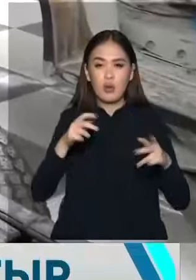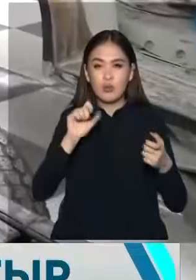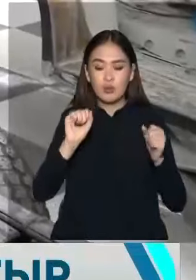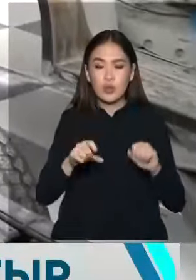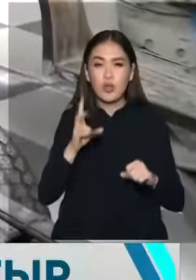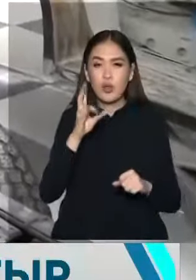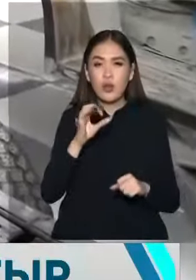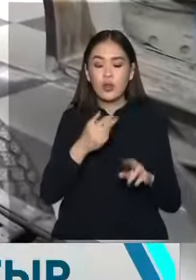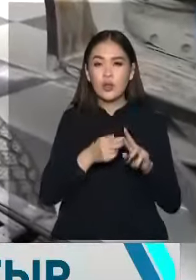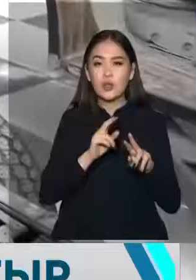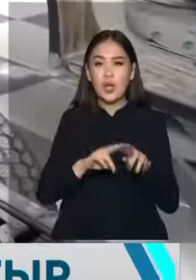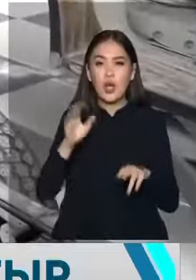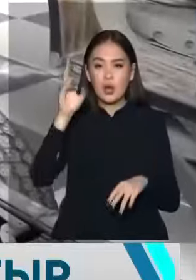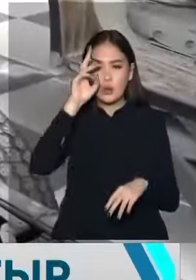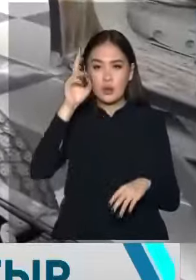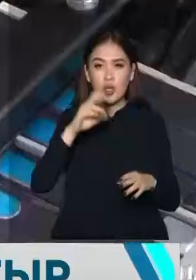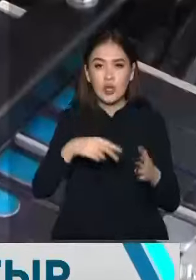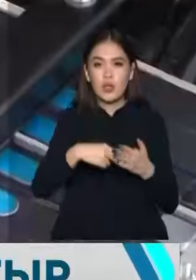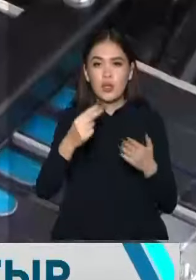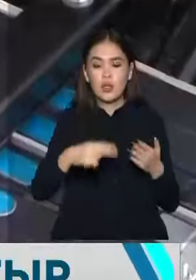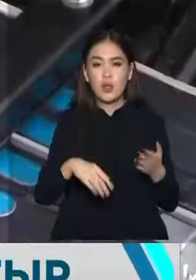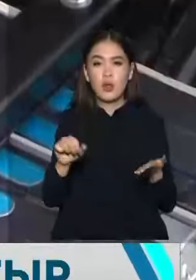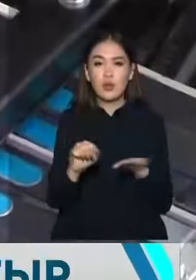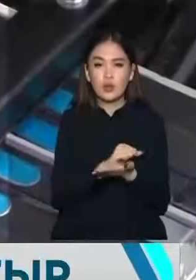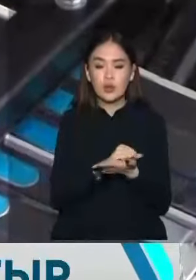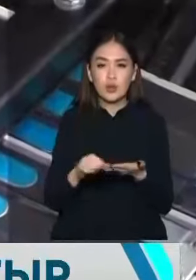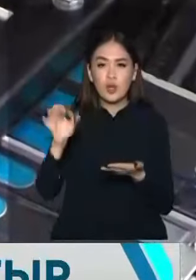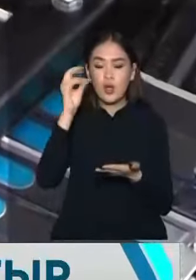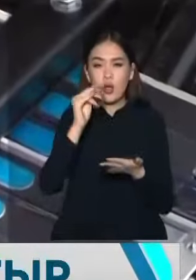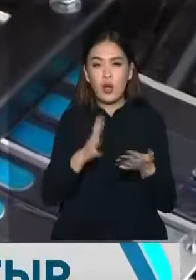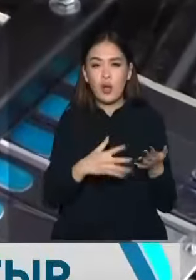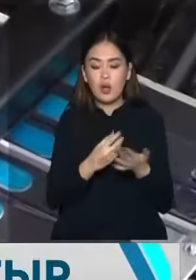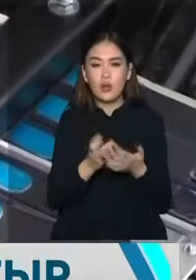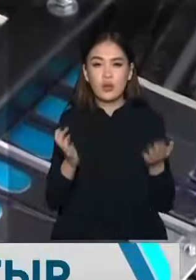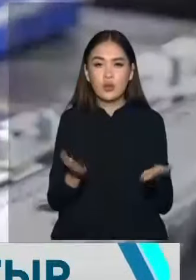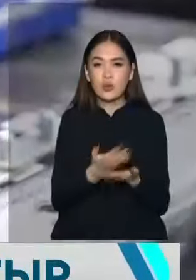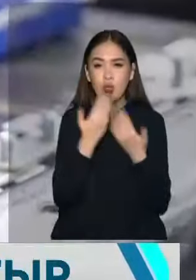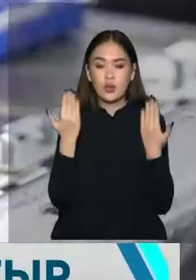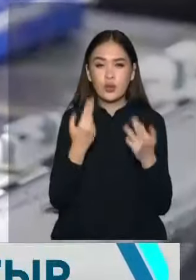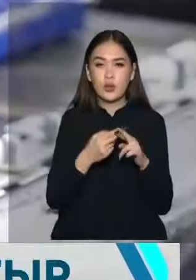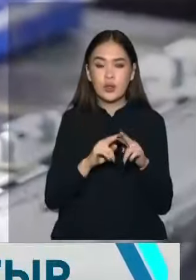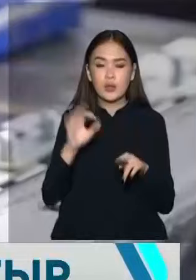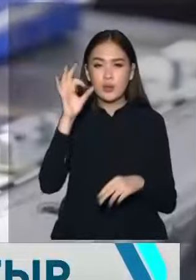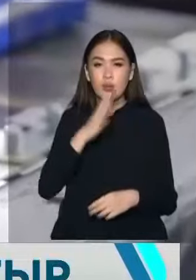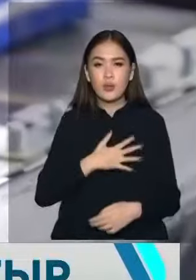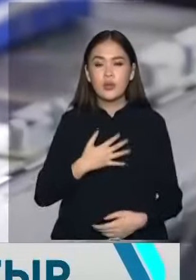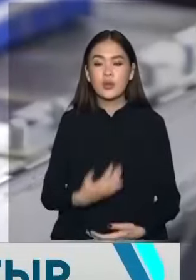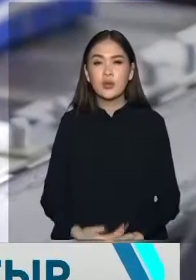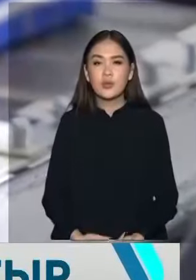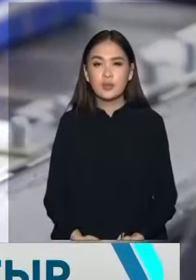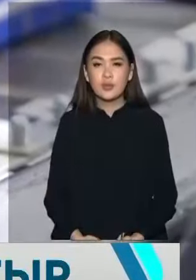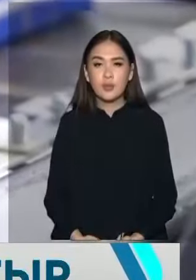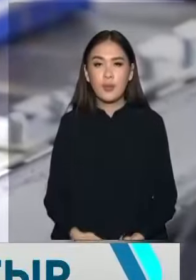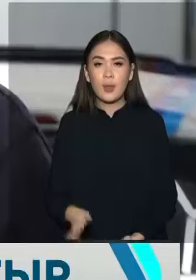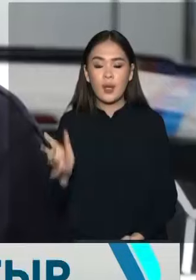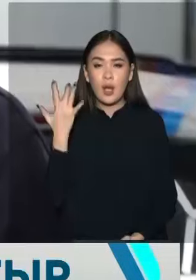Бірақ электромобильге мемлекеттік тіркеу құжатын алу мен өндіріске қаржылық қолдаудың жоқтығы қолбайлау болып тұр.